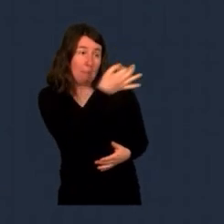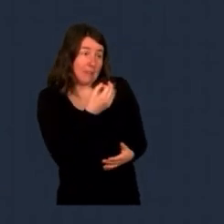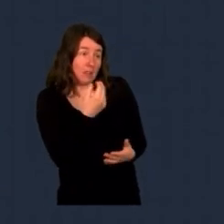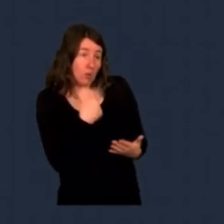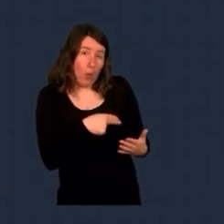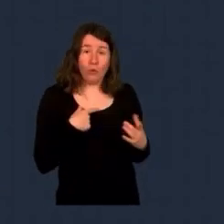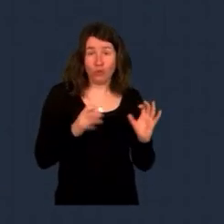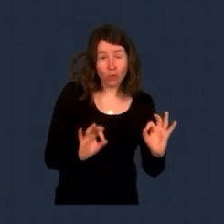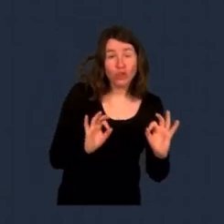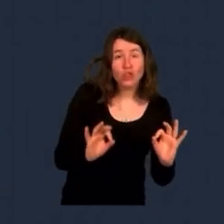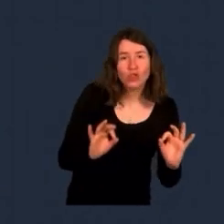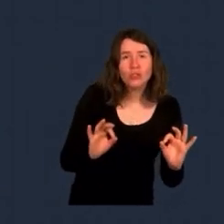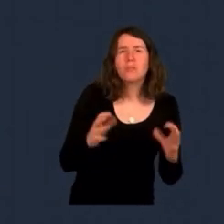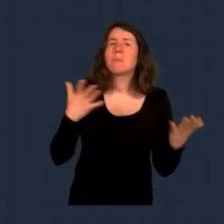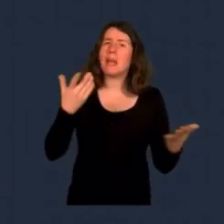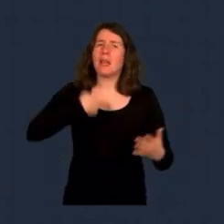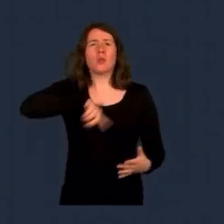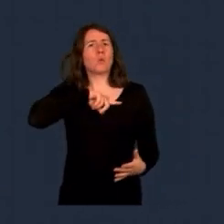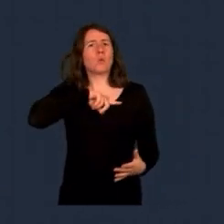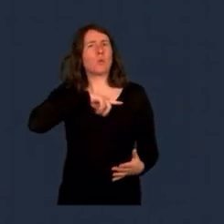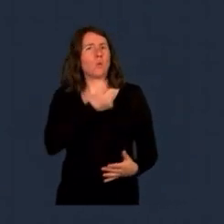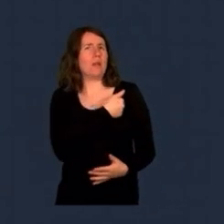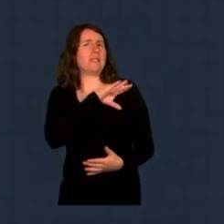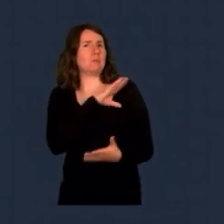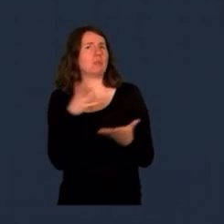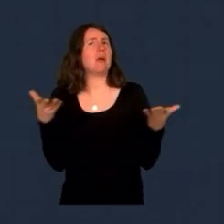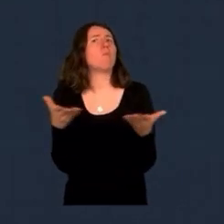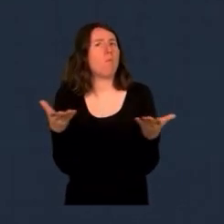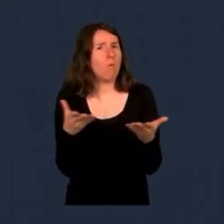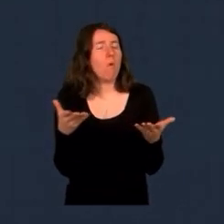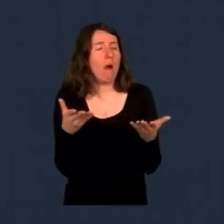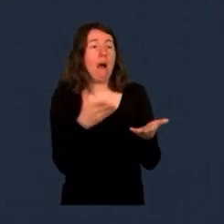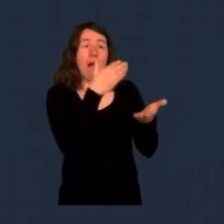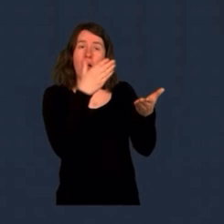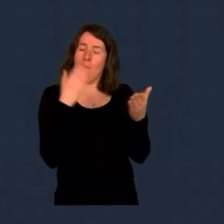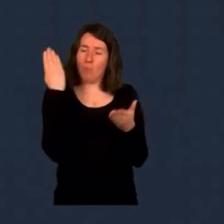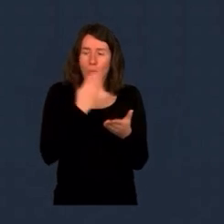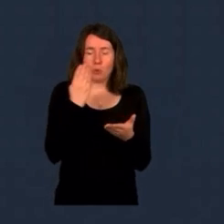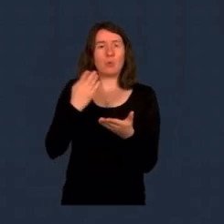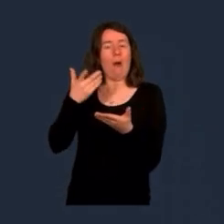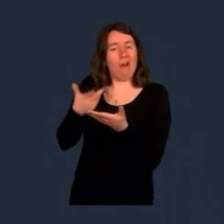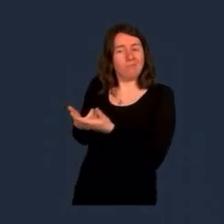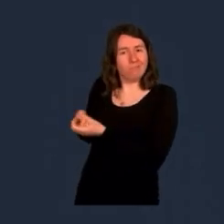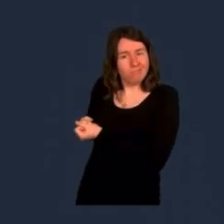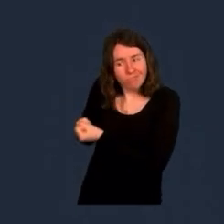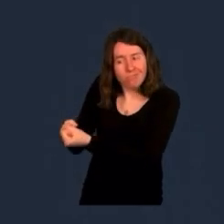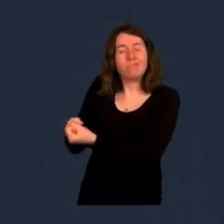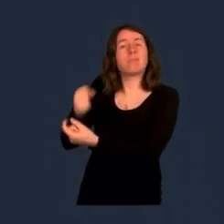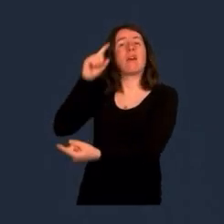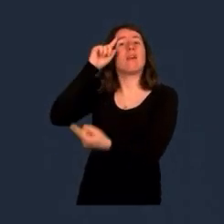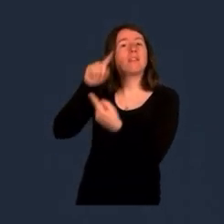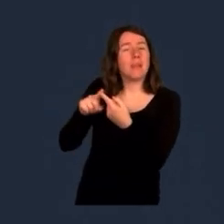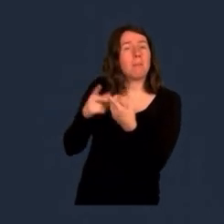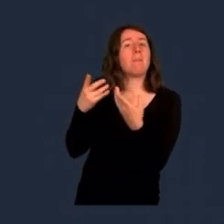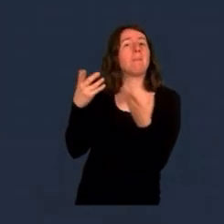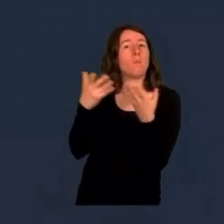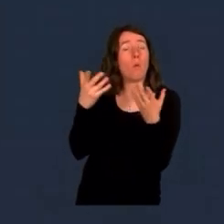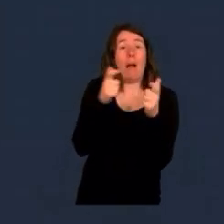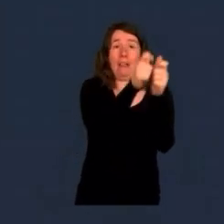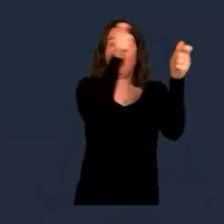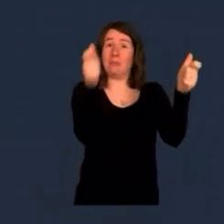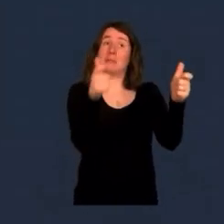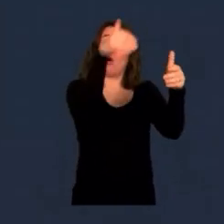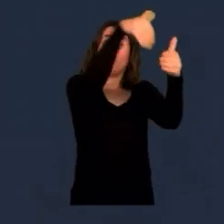les moyens vers ces classes d'excellence républicaines par des aides et des soutiens fléchés vers les établissements qui en